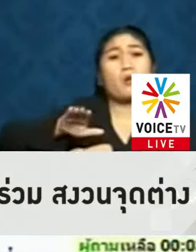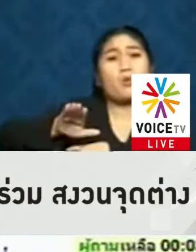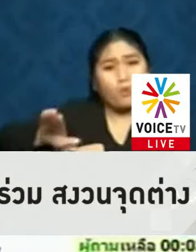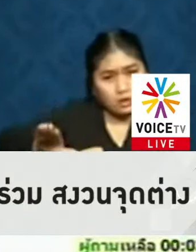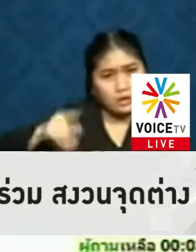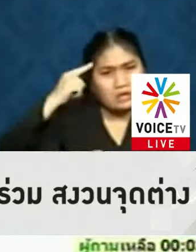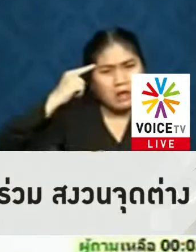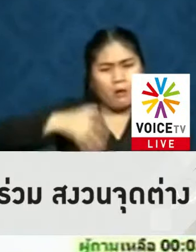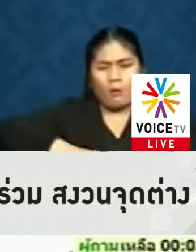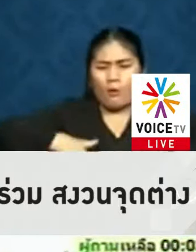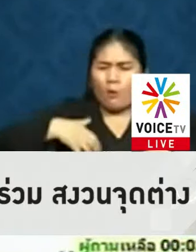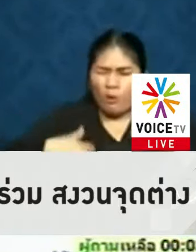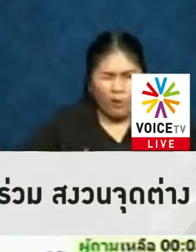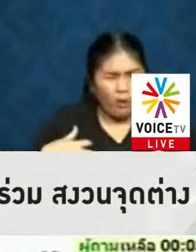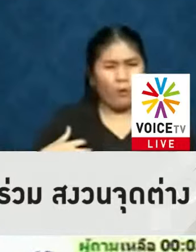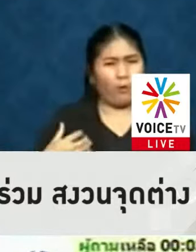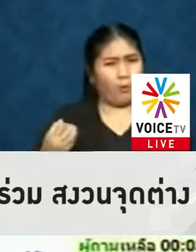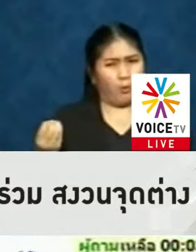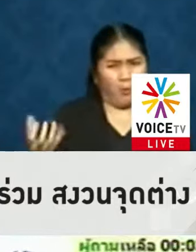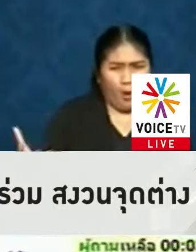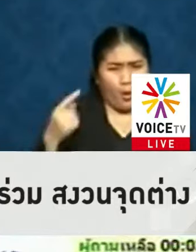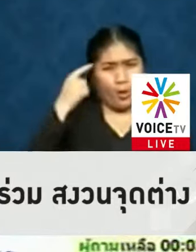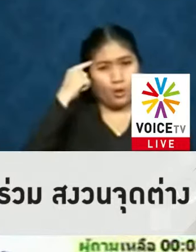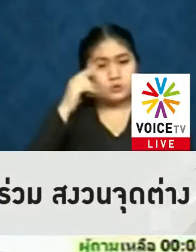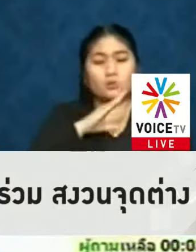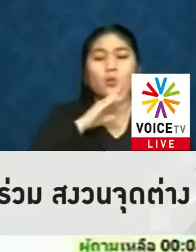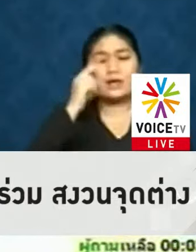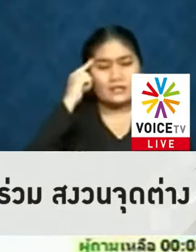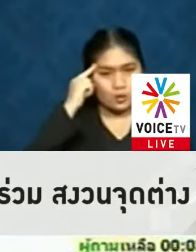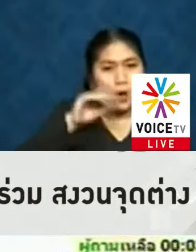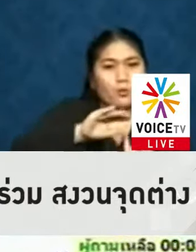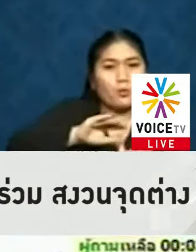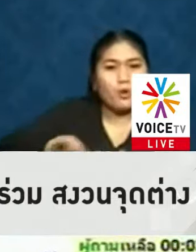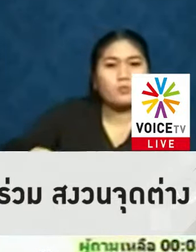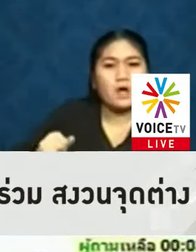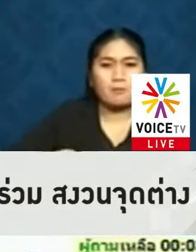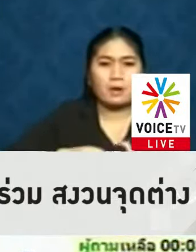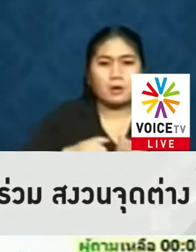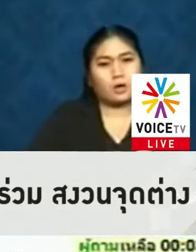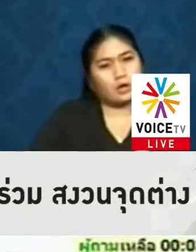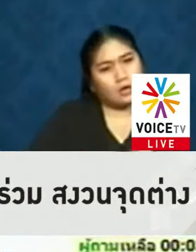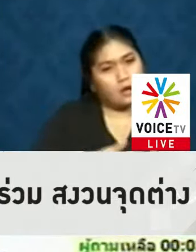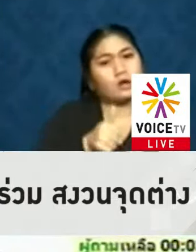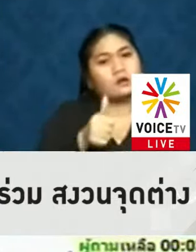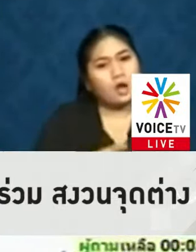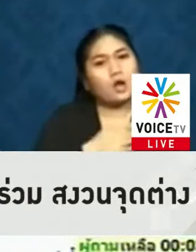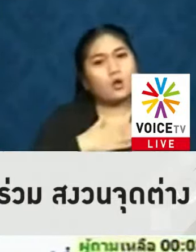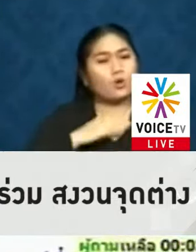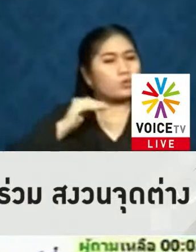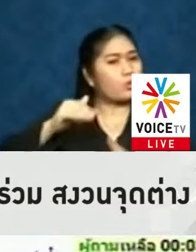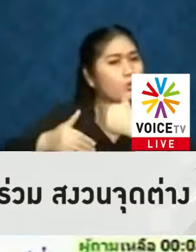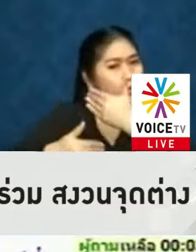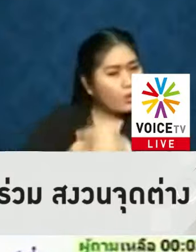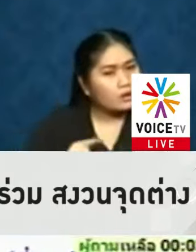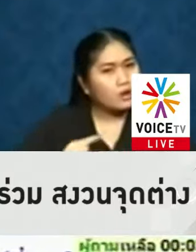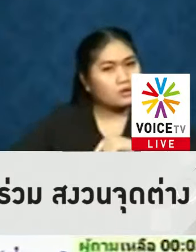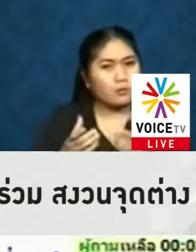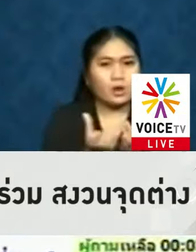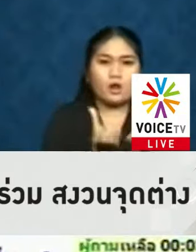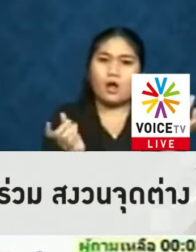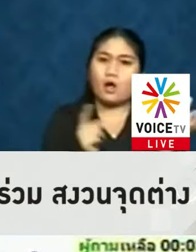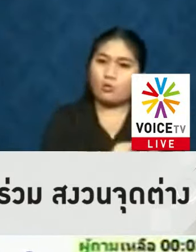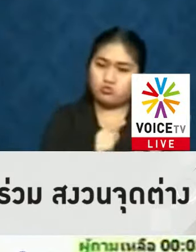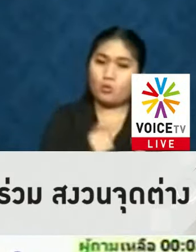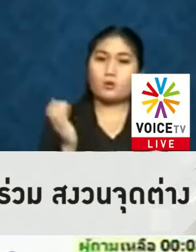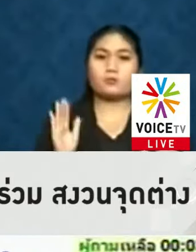เรื่องนี้มากเกินไปผมว่าถ้าท่านละเว้นเรื่องนี้ได้เนี่ยปัญหาจะได้รับการแก้ไขแล้วเราจะสามารถสถาปนารัฐธรรมนูญที่มีความเป็นประ